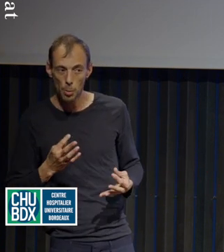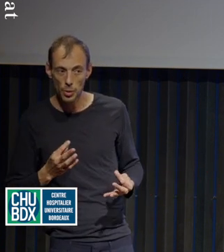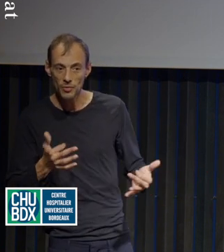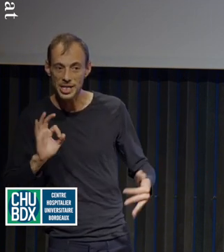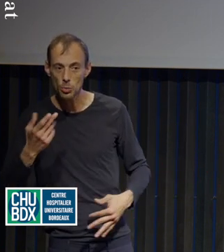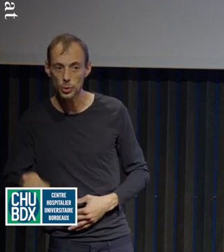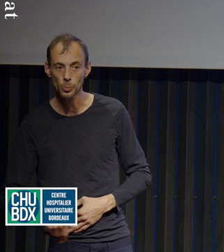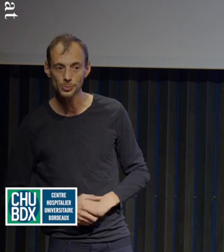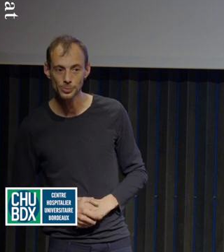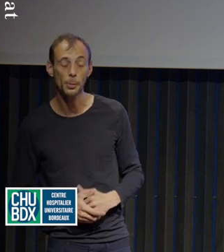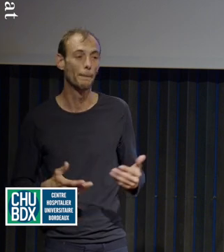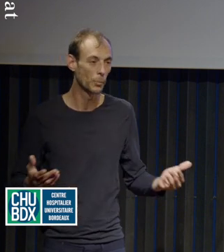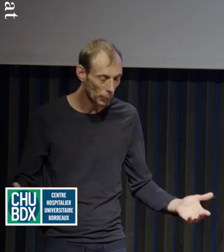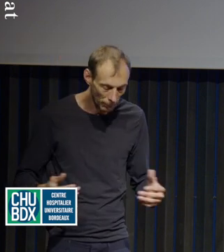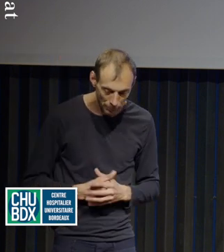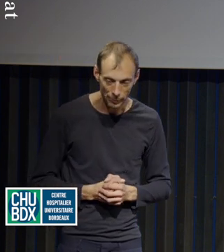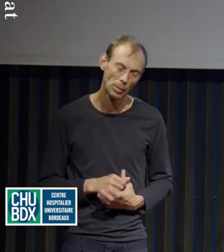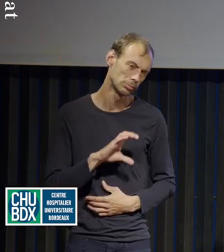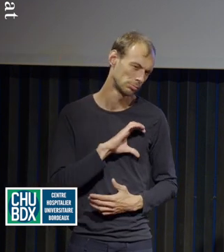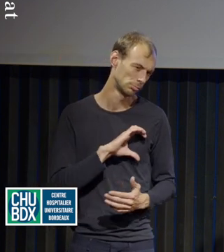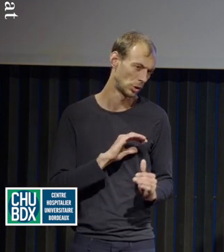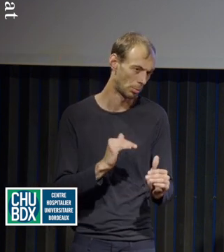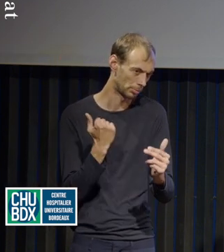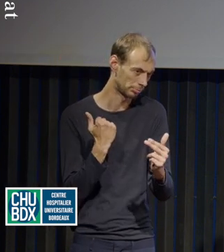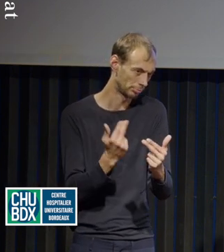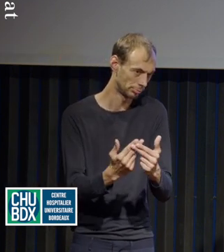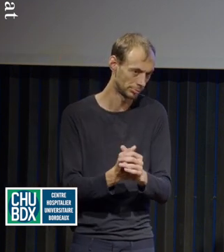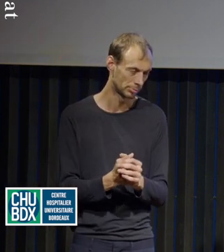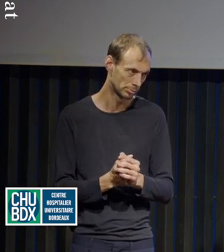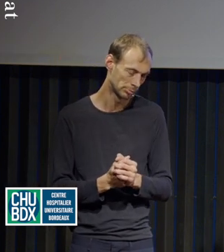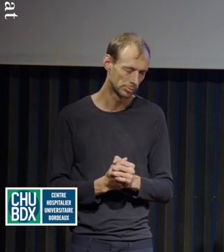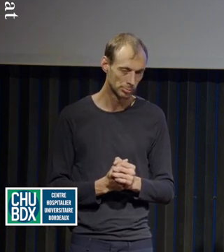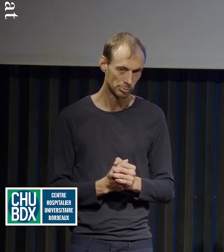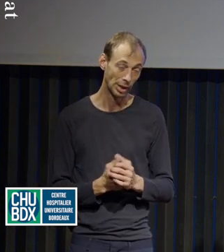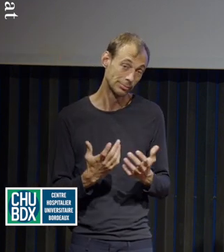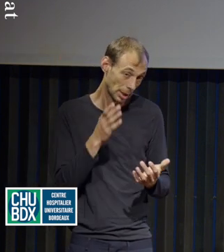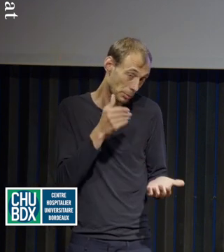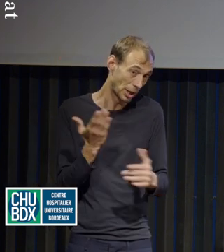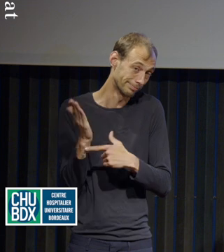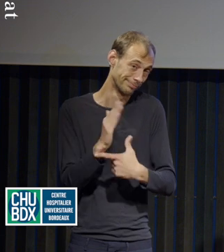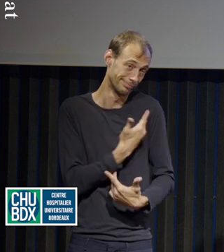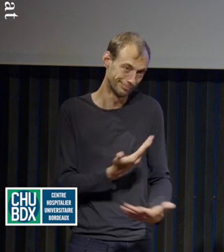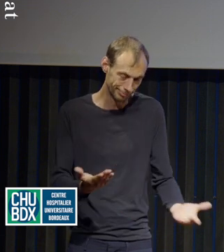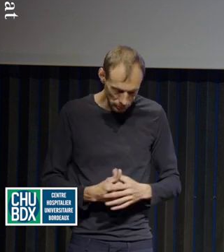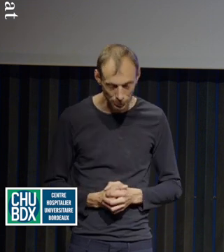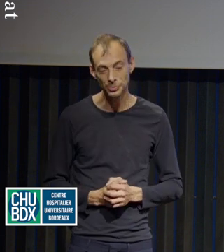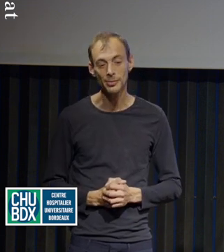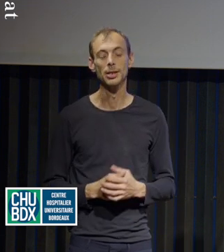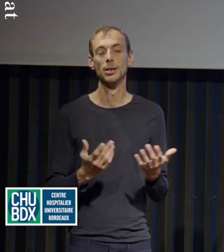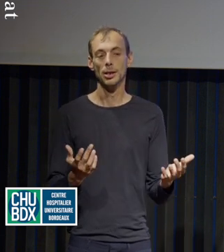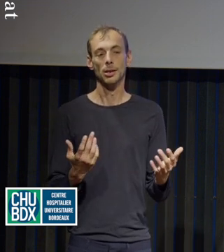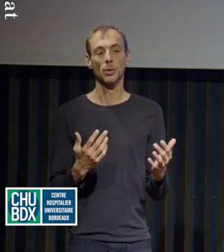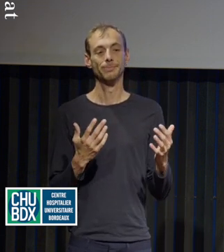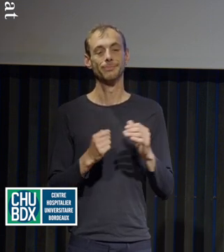de réponse avec cette présentation. Donc un point important, c'est